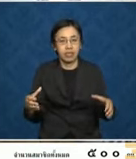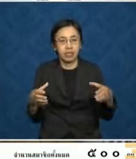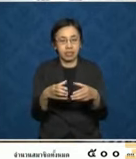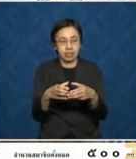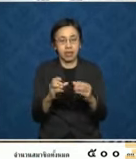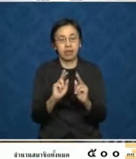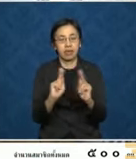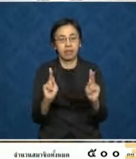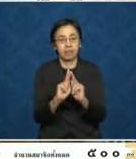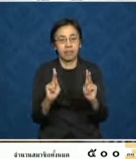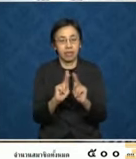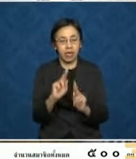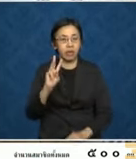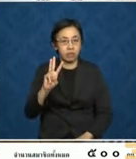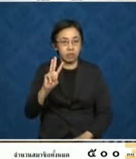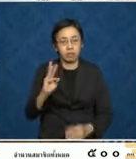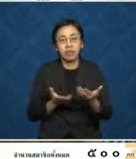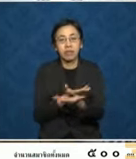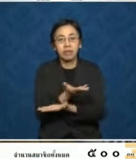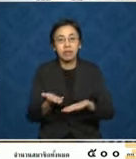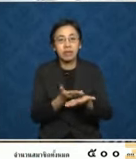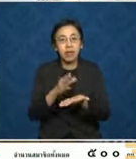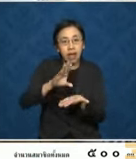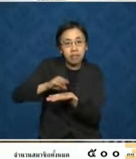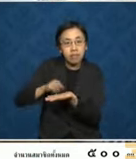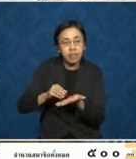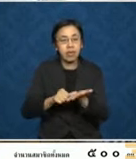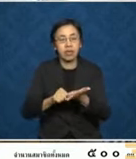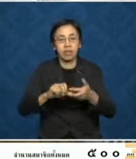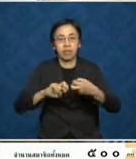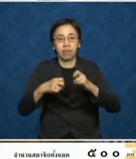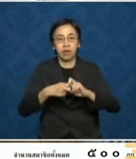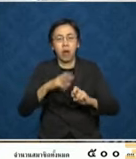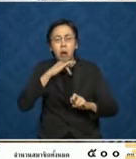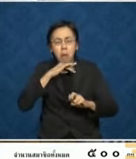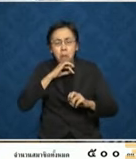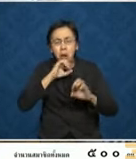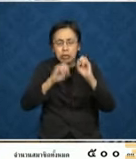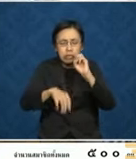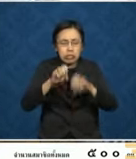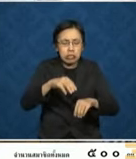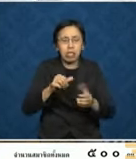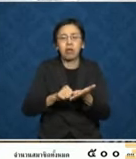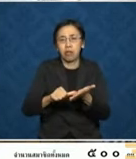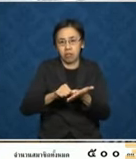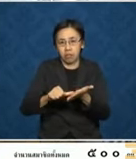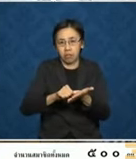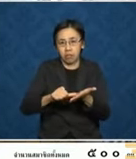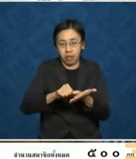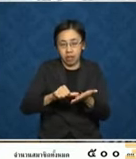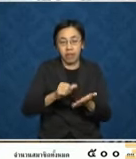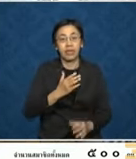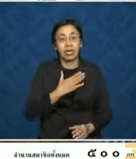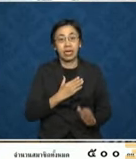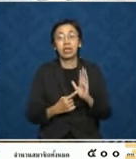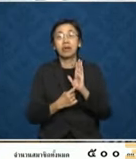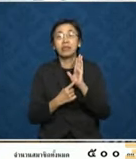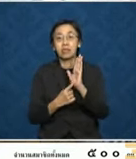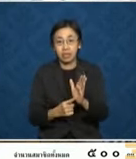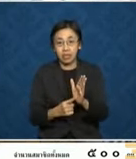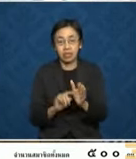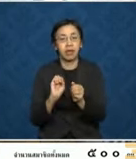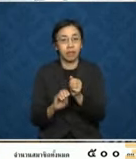ะกรรมการวิสามัญพิจารณาศึกษาการแก้ไขปัญหาการจัดการขยะชุมชนดิฉันมีข้อสังเกตนะคะแล้วก็มีข้อเสนอแน